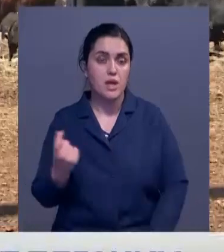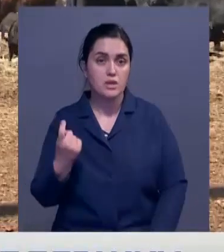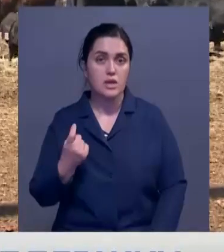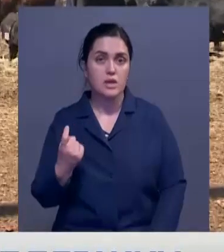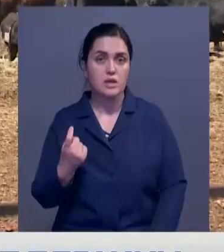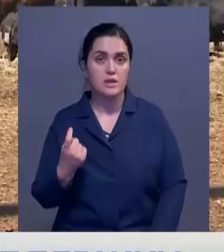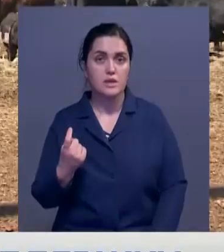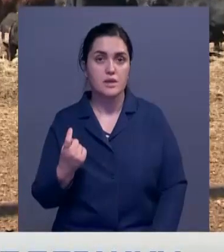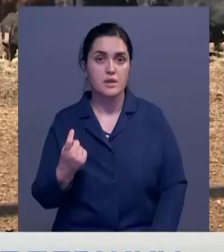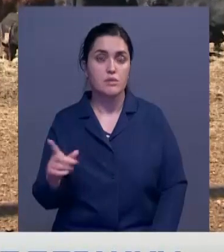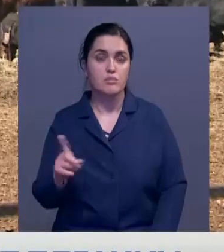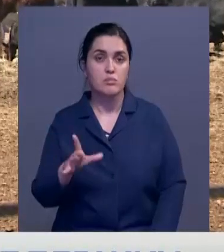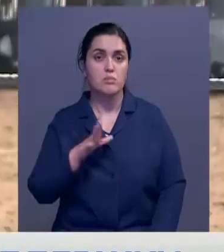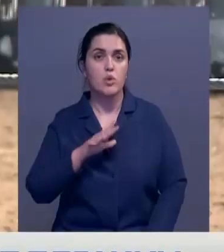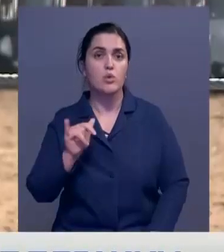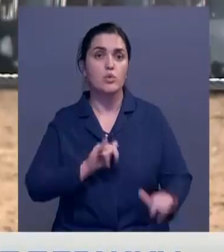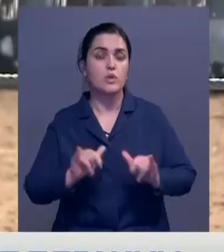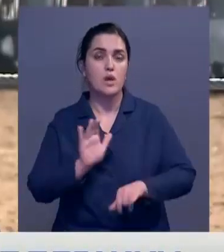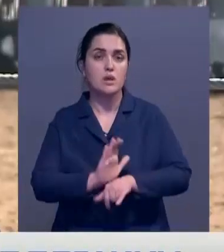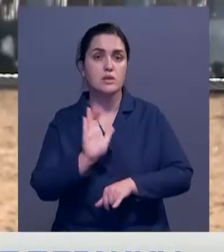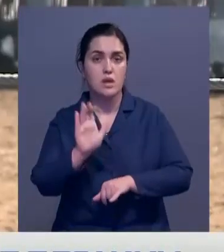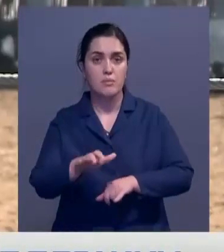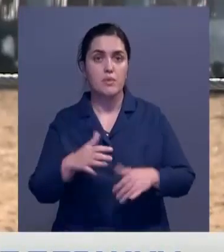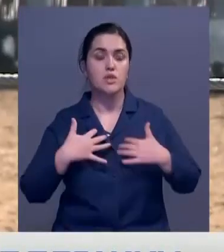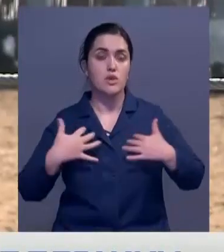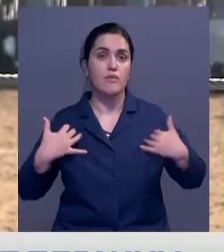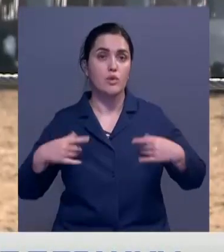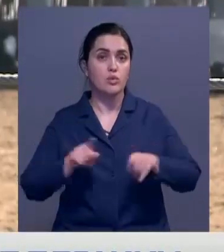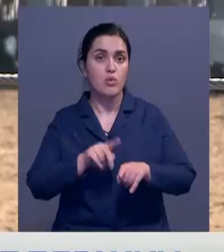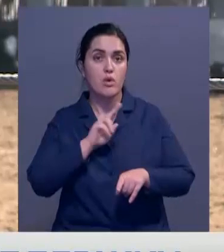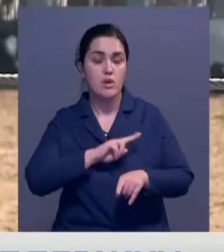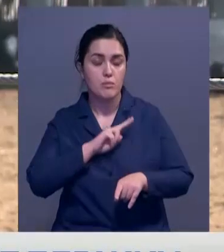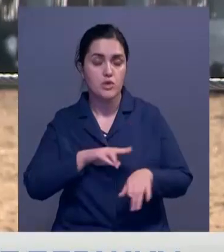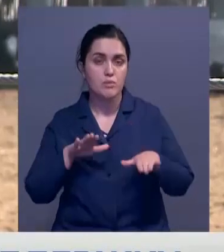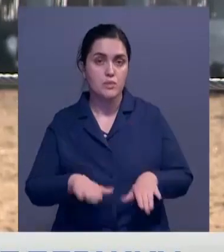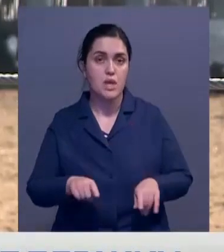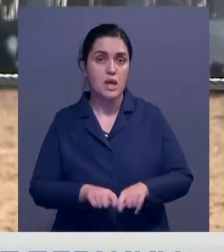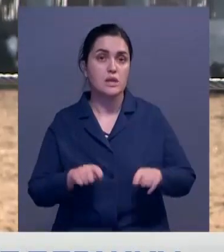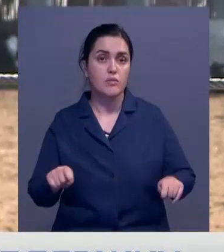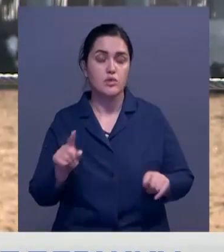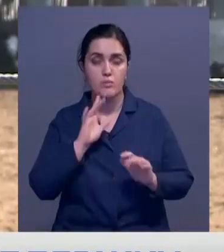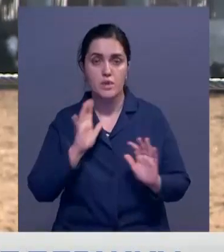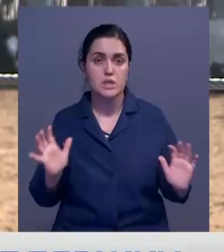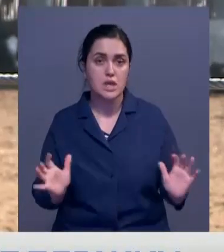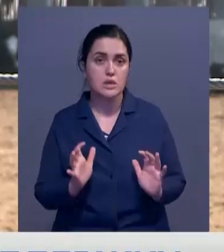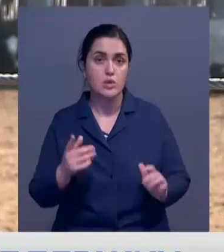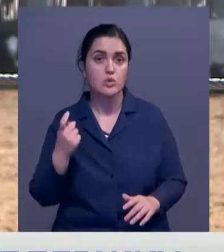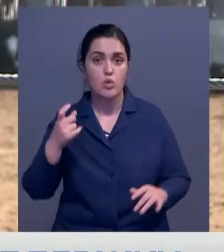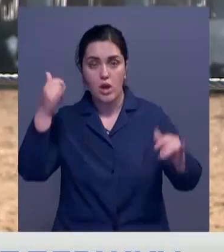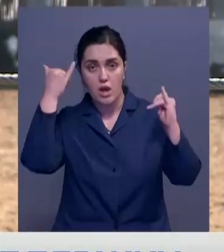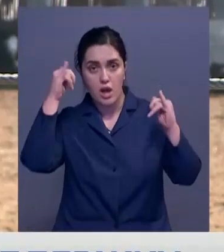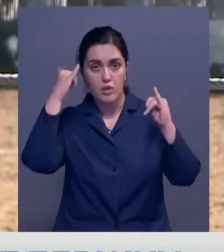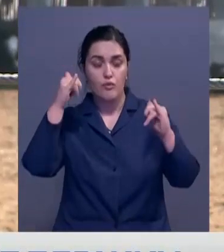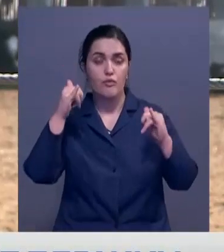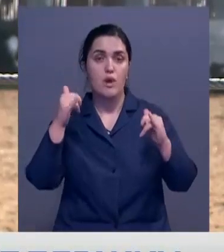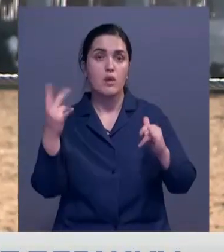им было куда сдавать свой скот. Там же тоже рабочие места открываются. Ну, чтобы содержать 100 коров, это